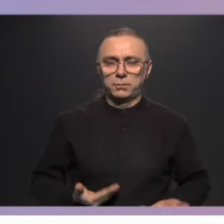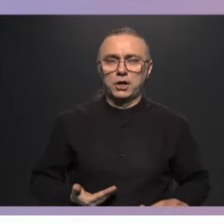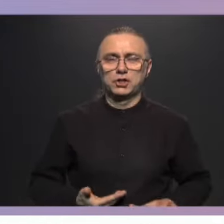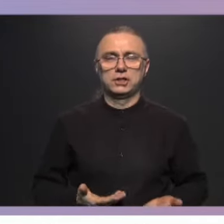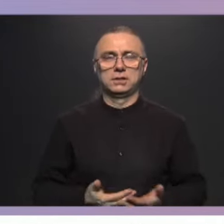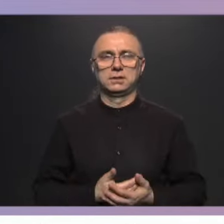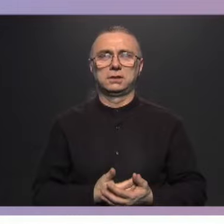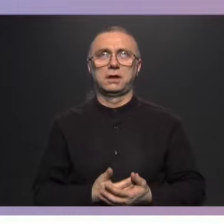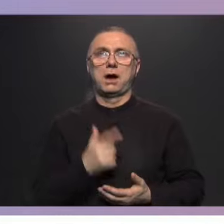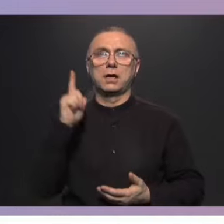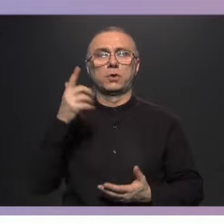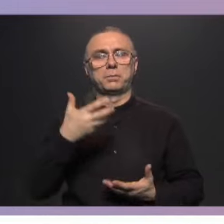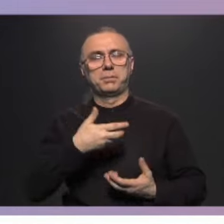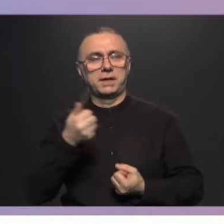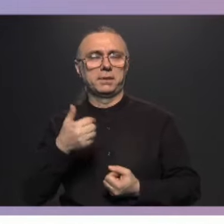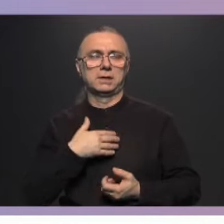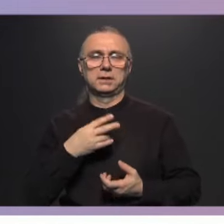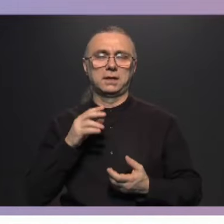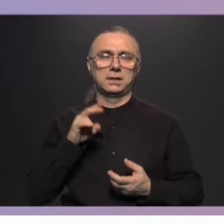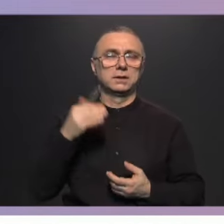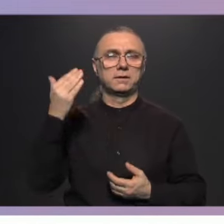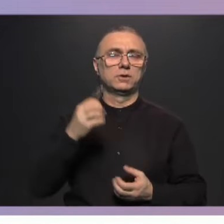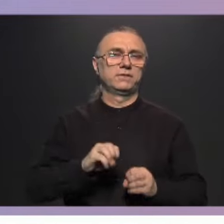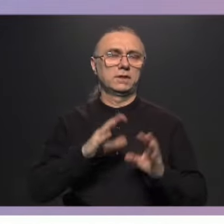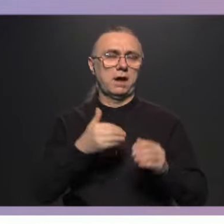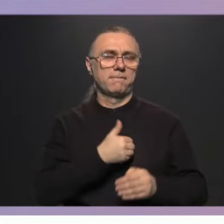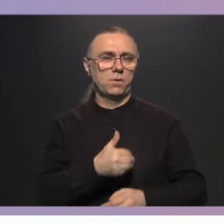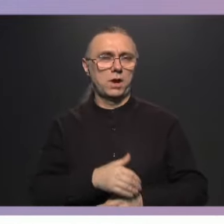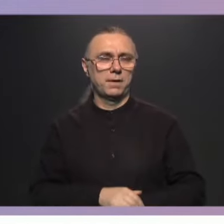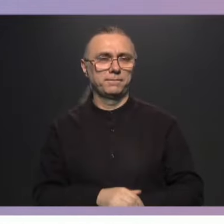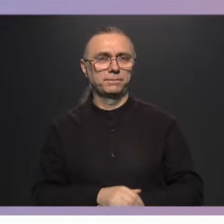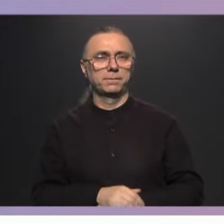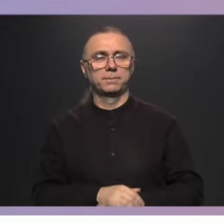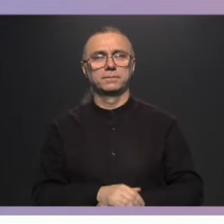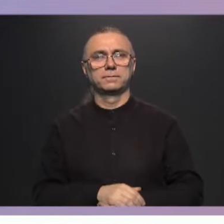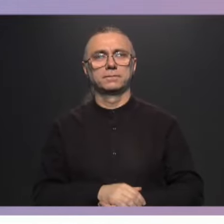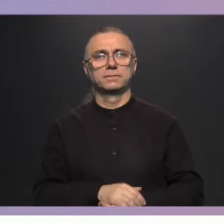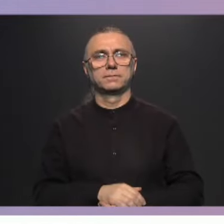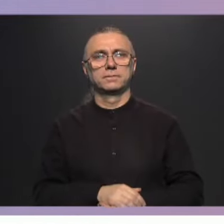Его святая воля. Вот. А что касается,